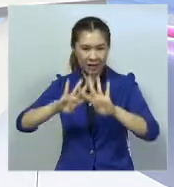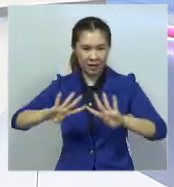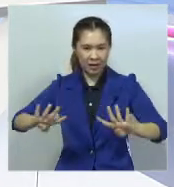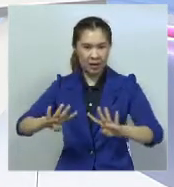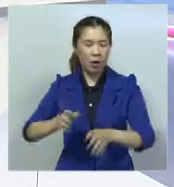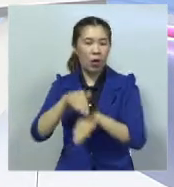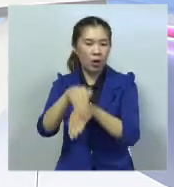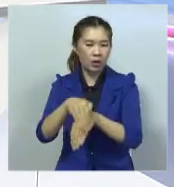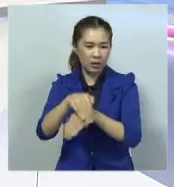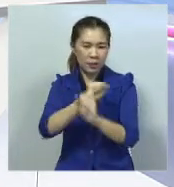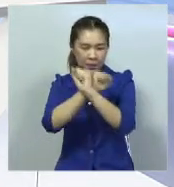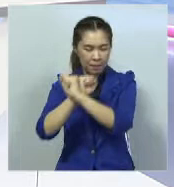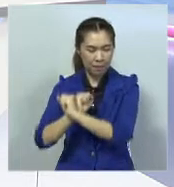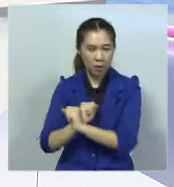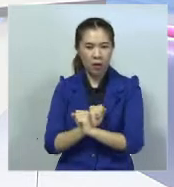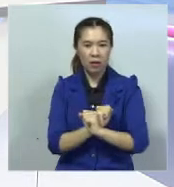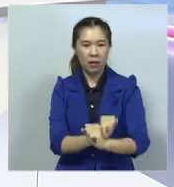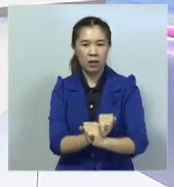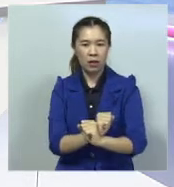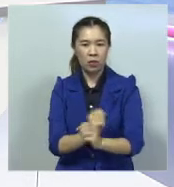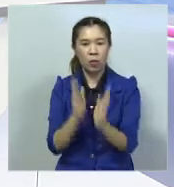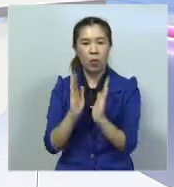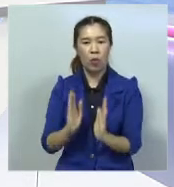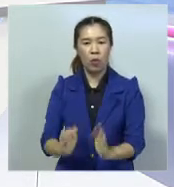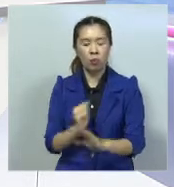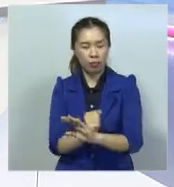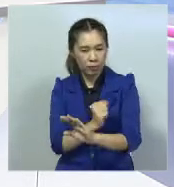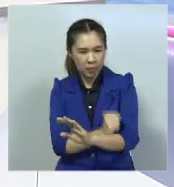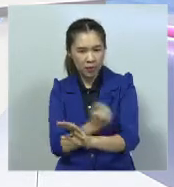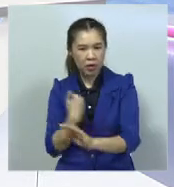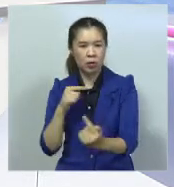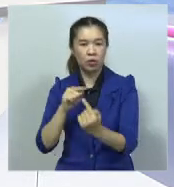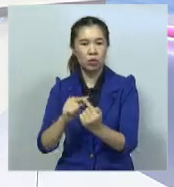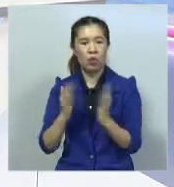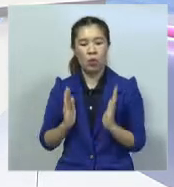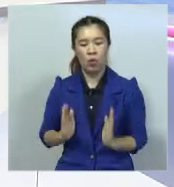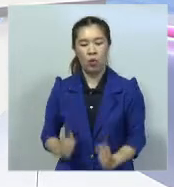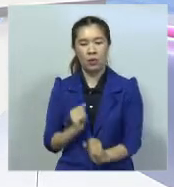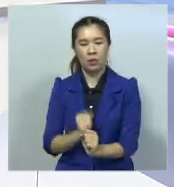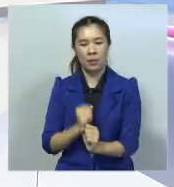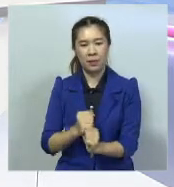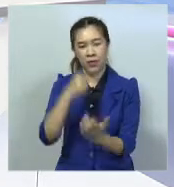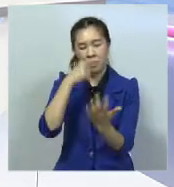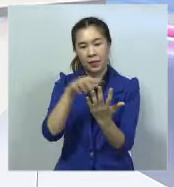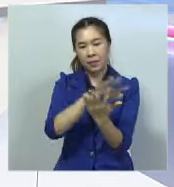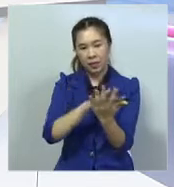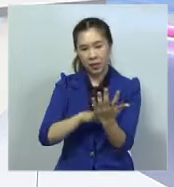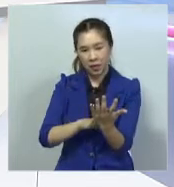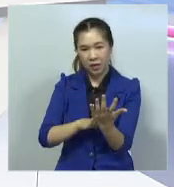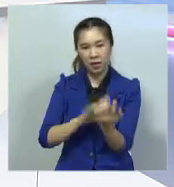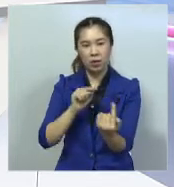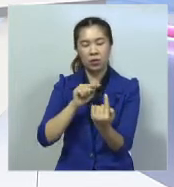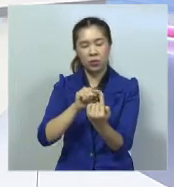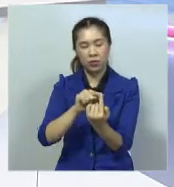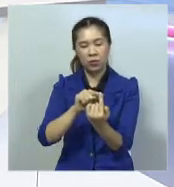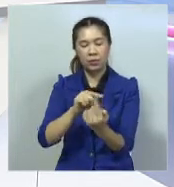ลียเพื่อเป็นการต่อต้านการค้ามนุษย์ลดเหตุจูงใจและโอกาสในการค้ามนุษย์ทั้งในระดับประเทศและระดับภูมิ